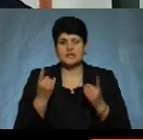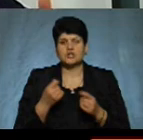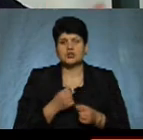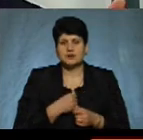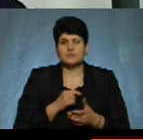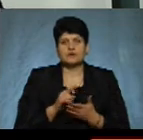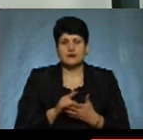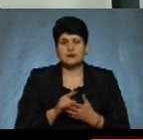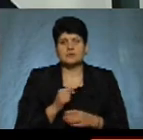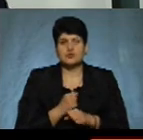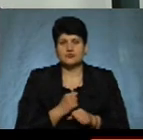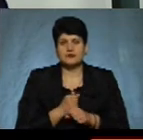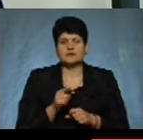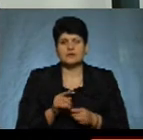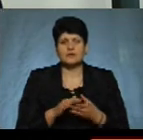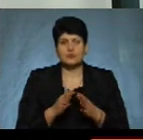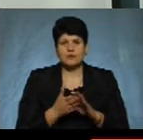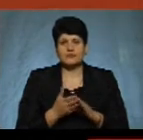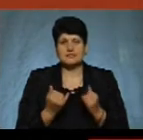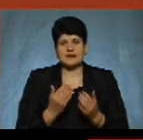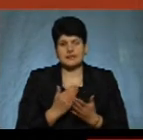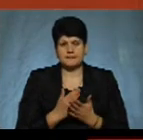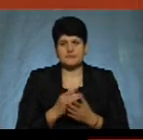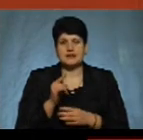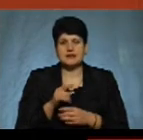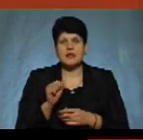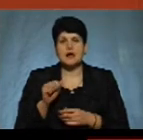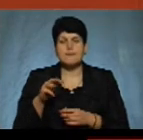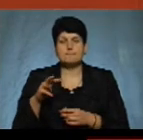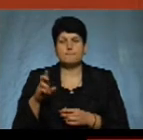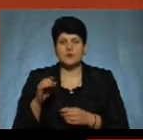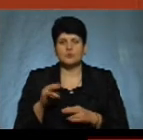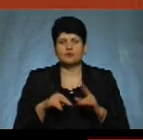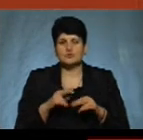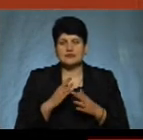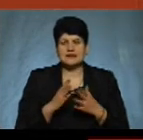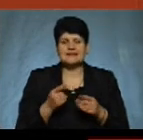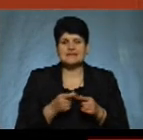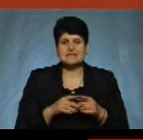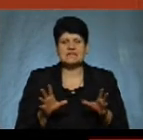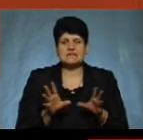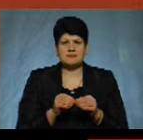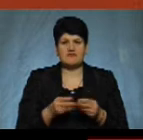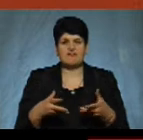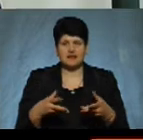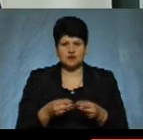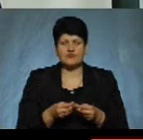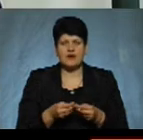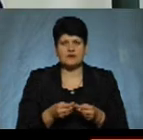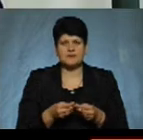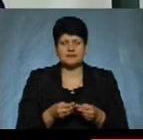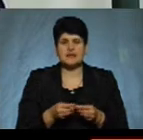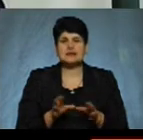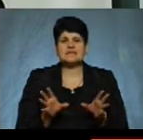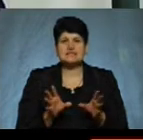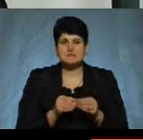мусимо працювати в тих умовах, яких зараз є. Ті амбулаторії, які зараз будуються, це співфінансування з місцями? Обов'язково, так. Значить, співфінансування